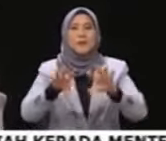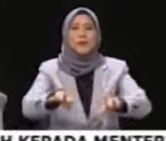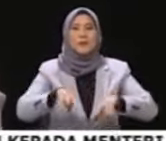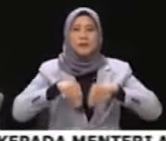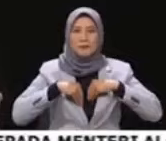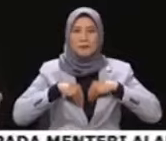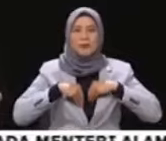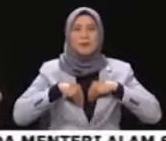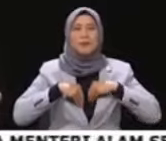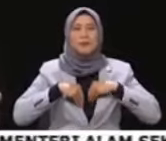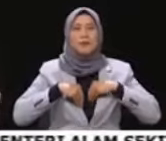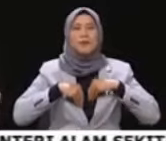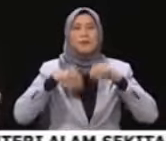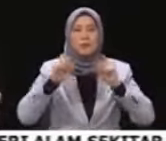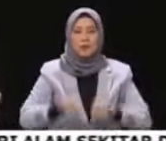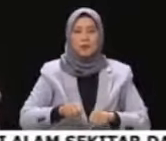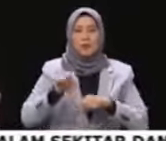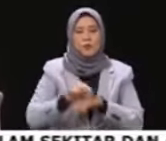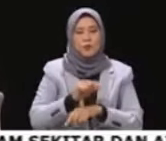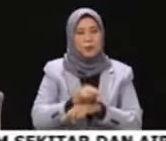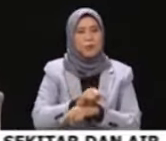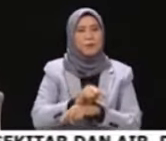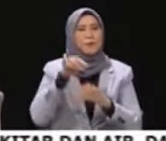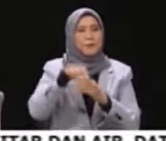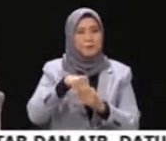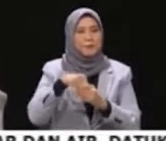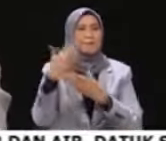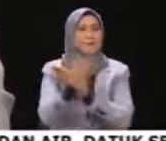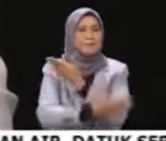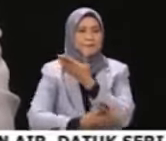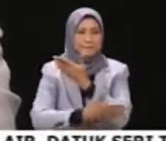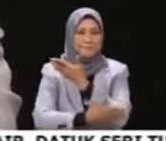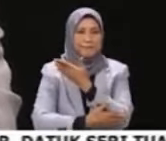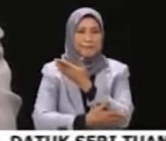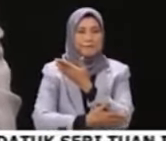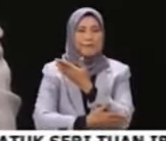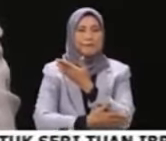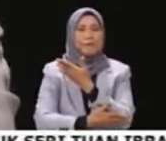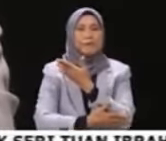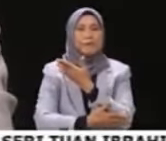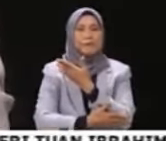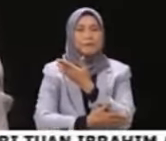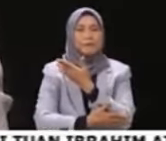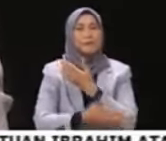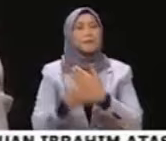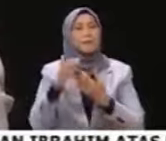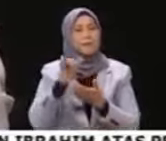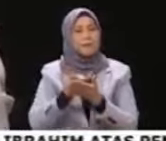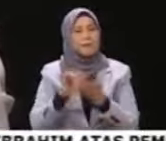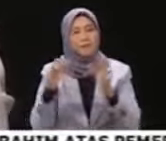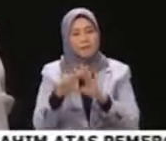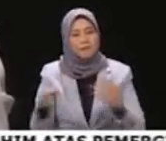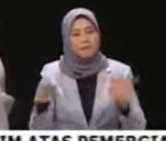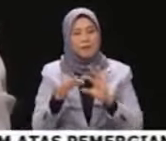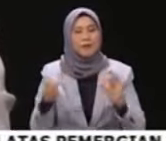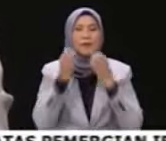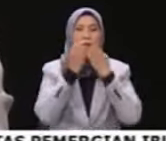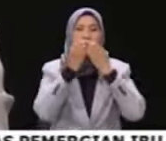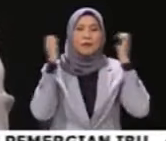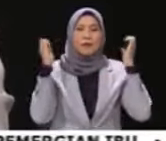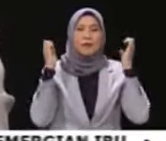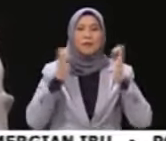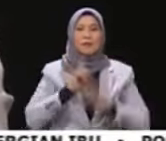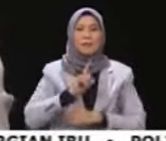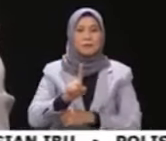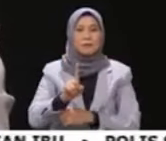kita aplikasikan dalam konteks negara kita. Maka kita situlah kehebatan Islam dan kita